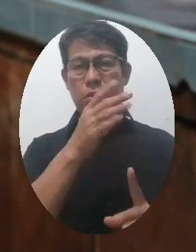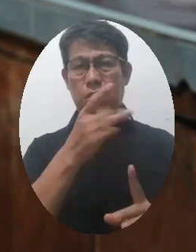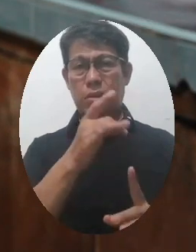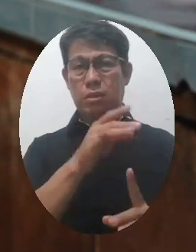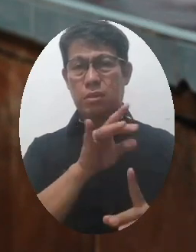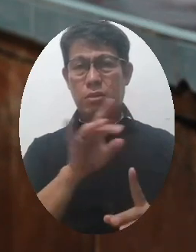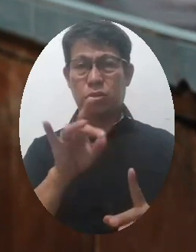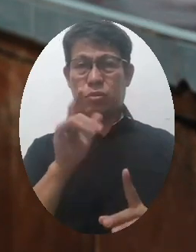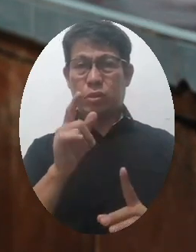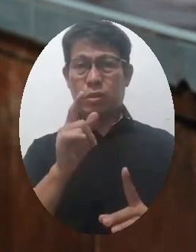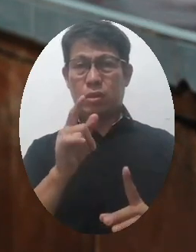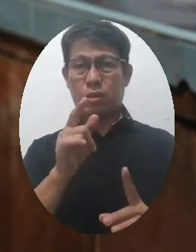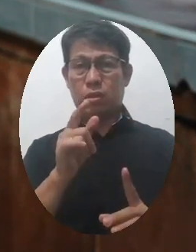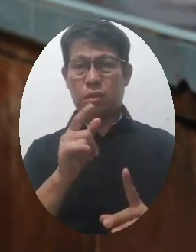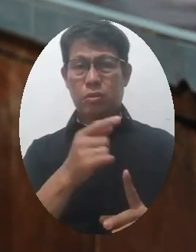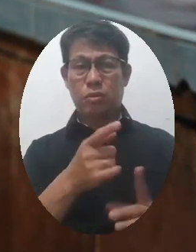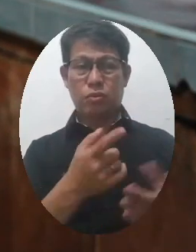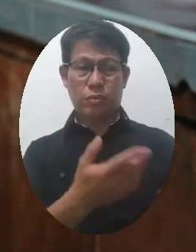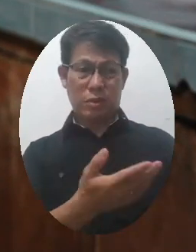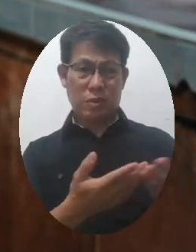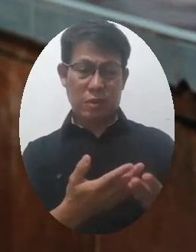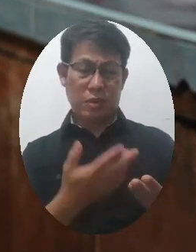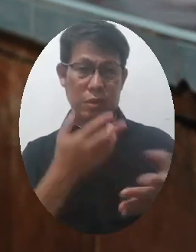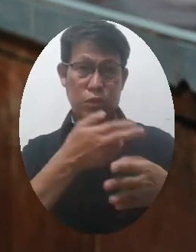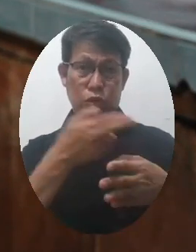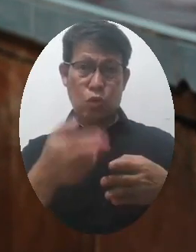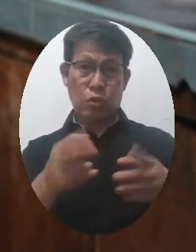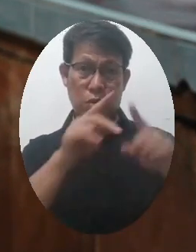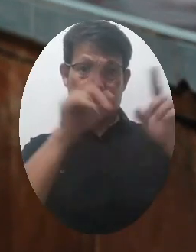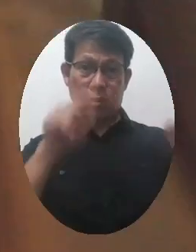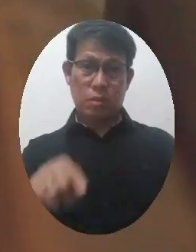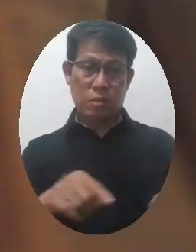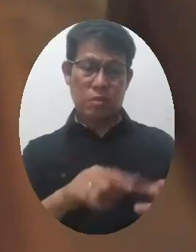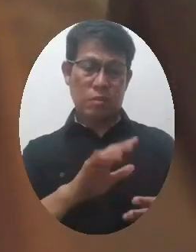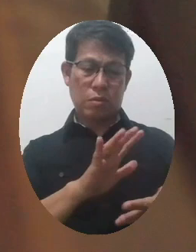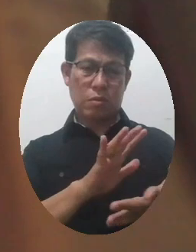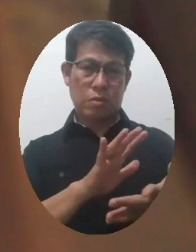March 18. March 20, lumabas yung result niya ng